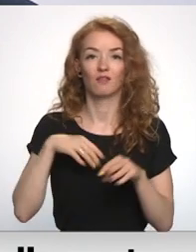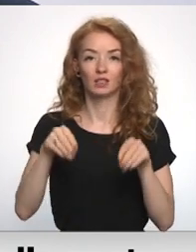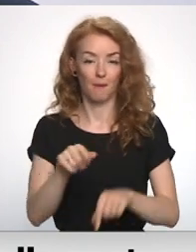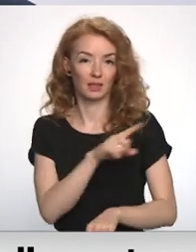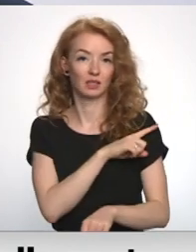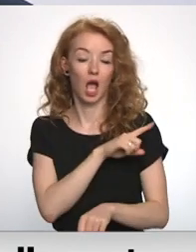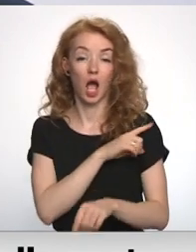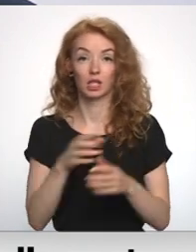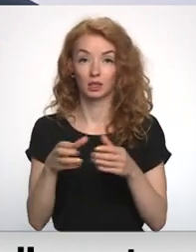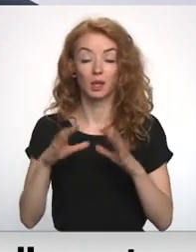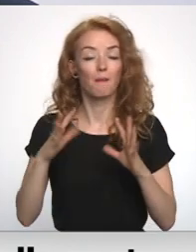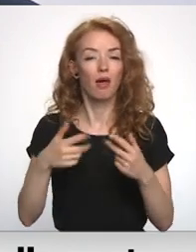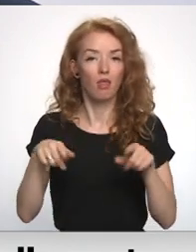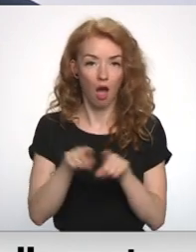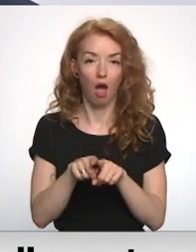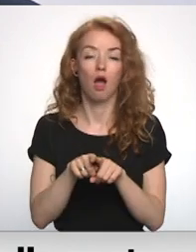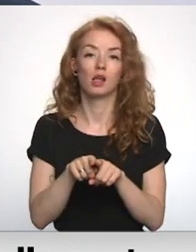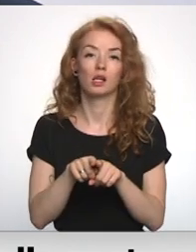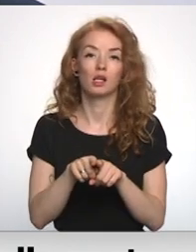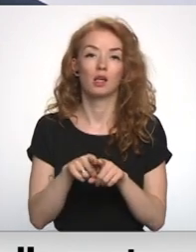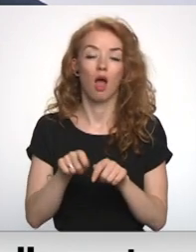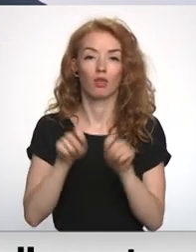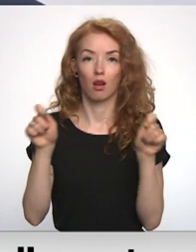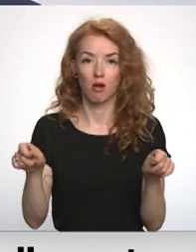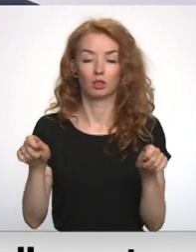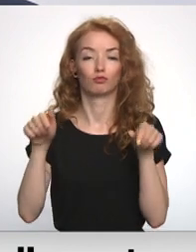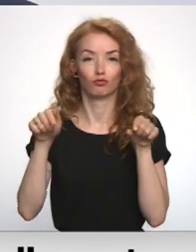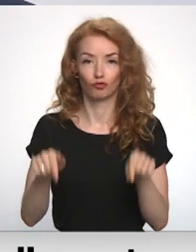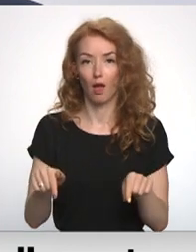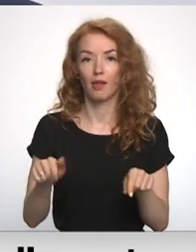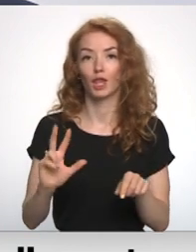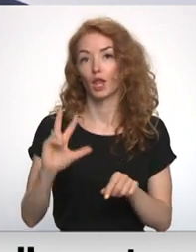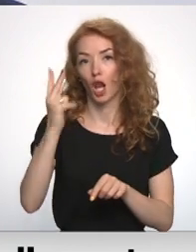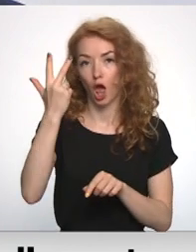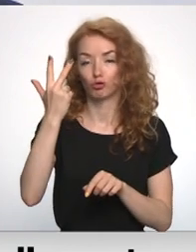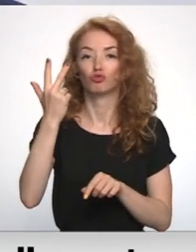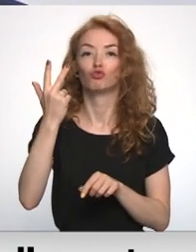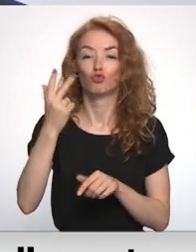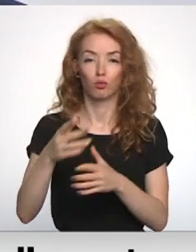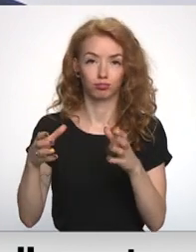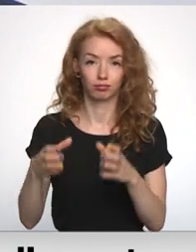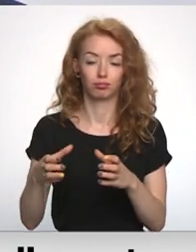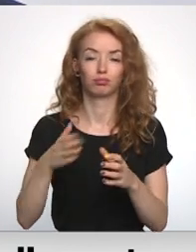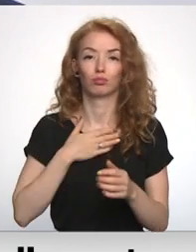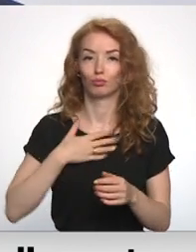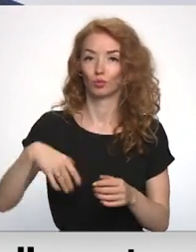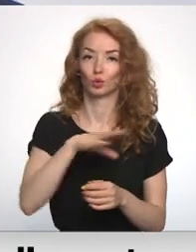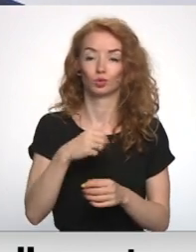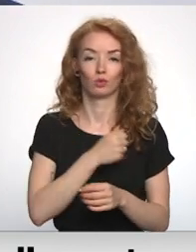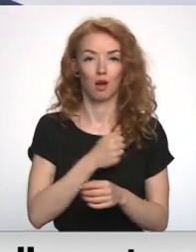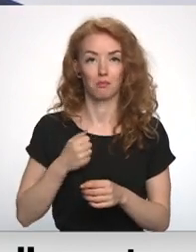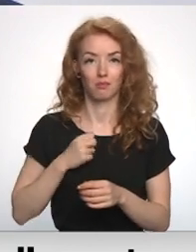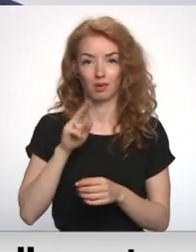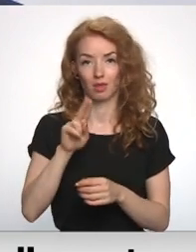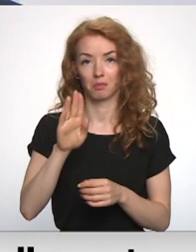zemesardzi, bet mēs atvērsim šeit, kā teikt, trešo elpu mūsu bruņotajos